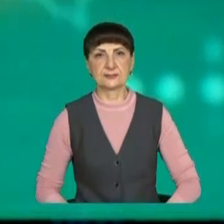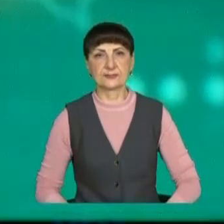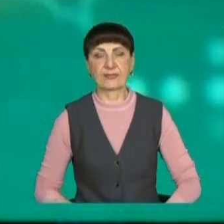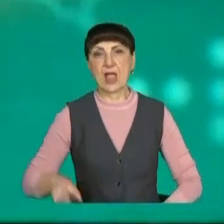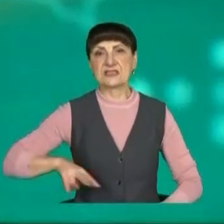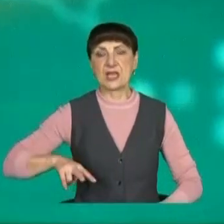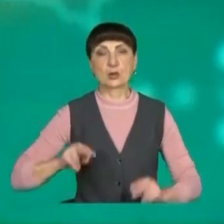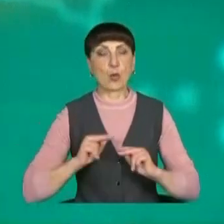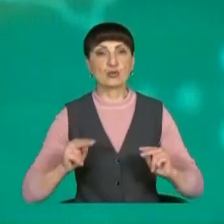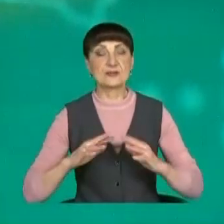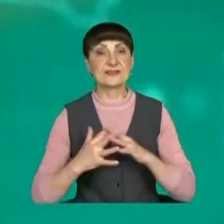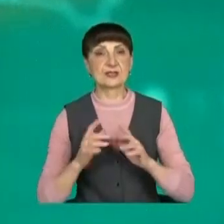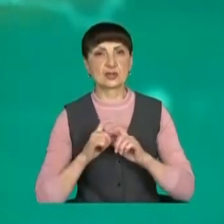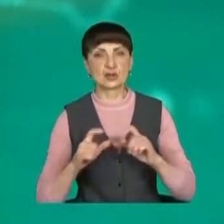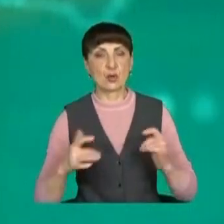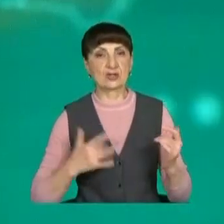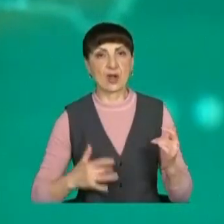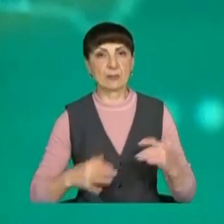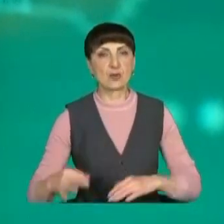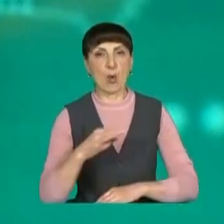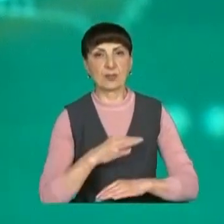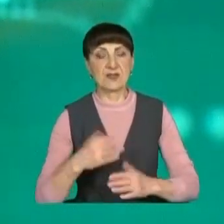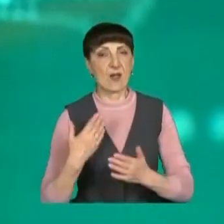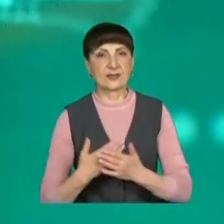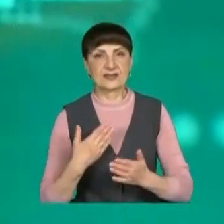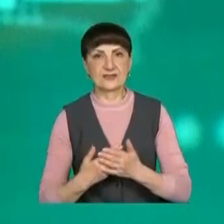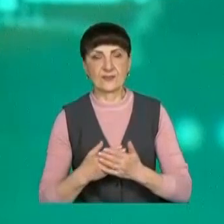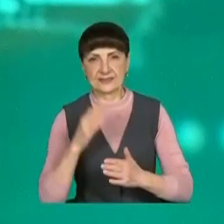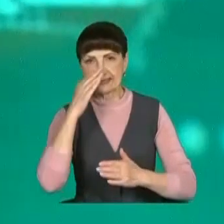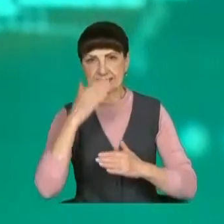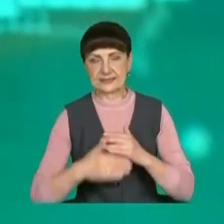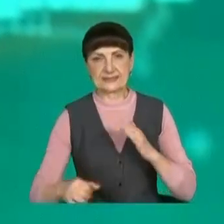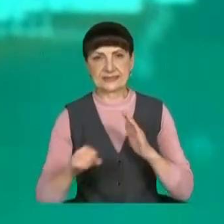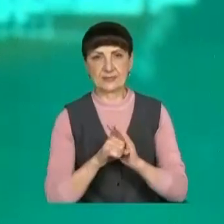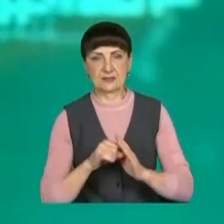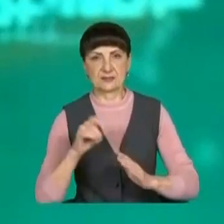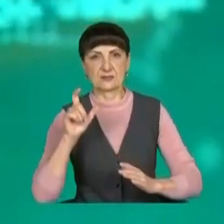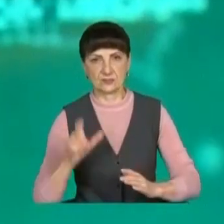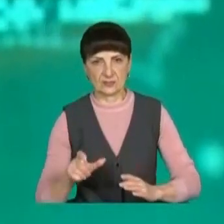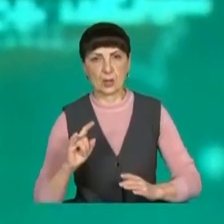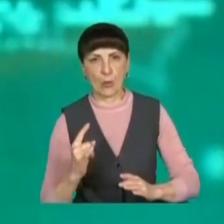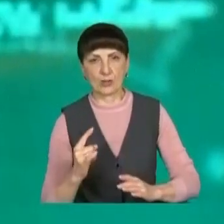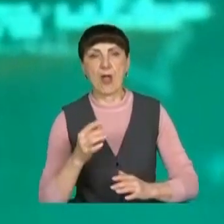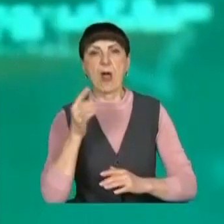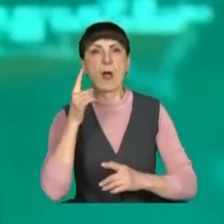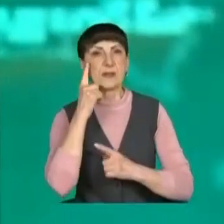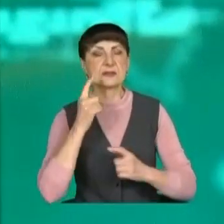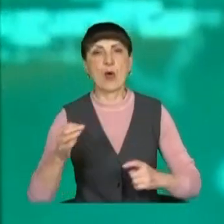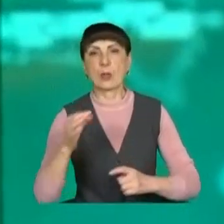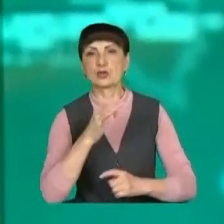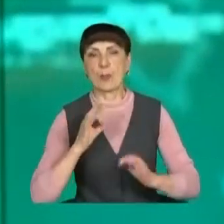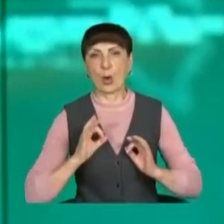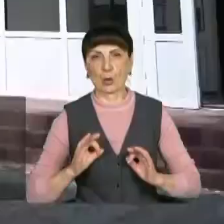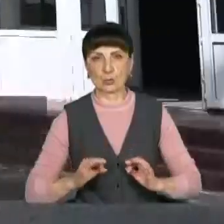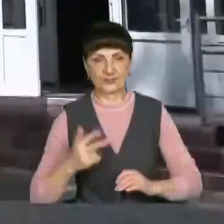Директора и учителя сельской школы в Жамбылской области подозревают в сокрытии смерти ученика. Об этом сообщили в областной прокуратуре.